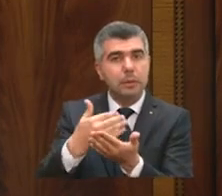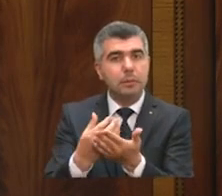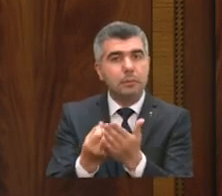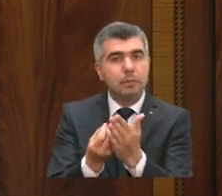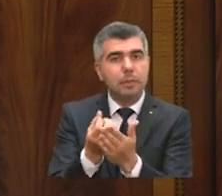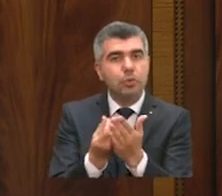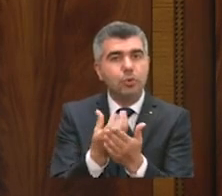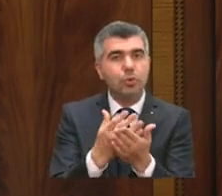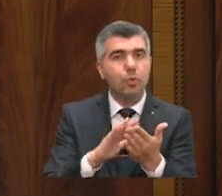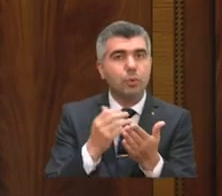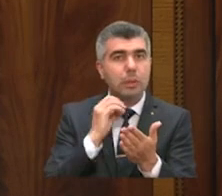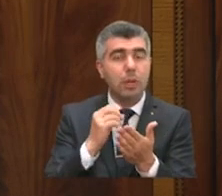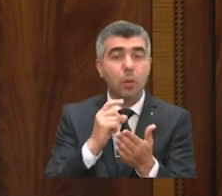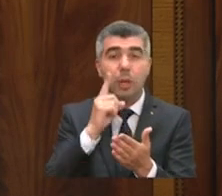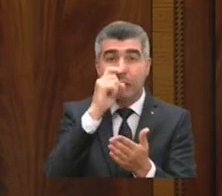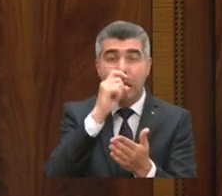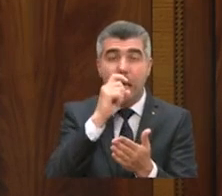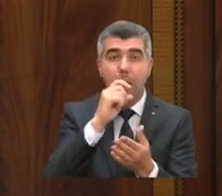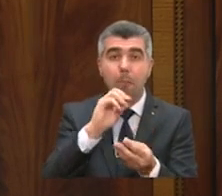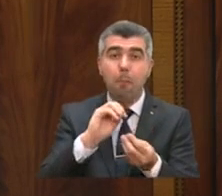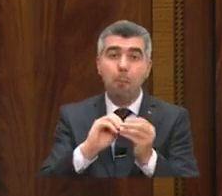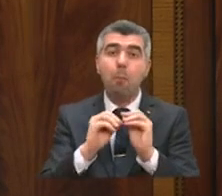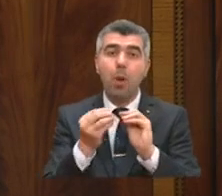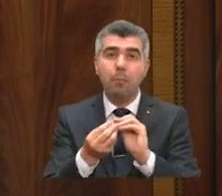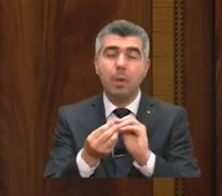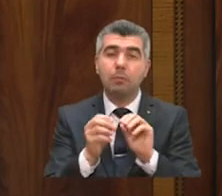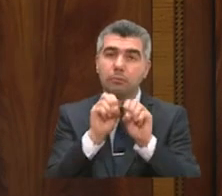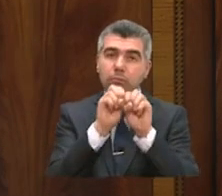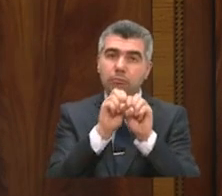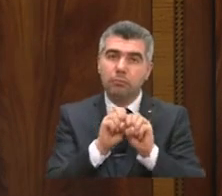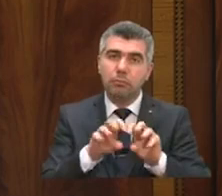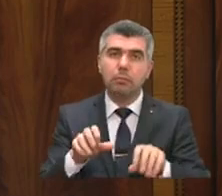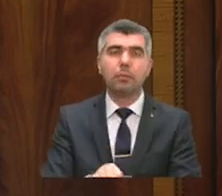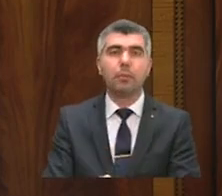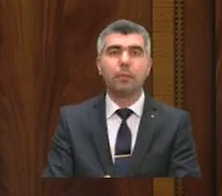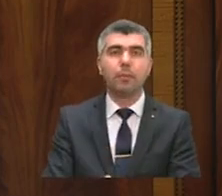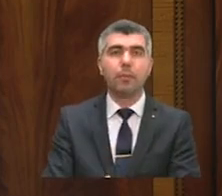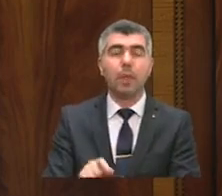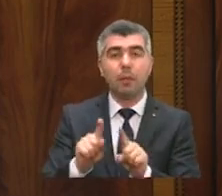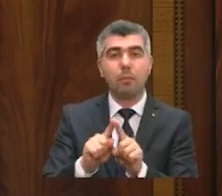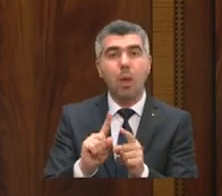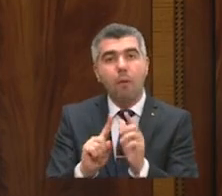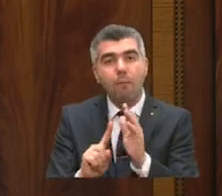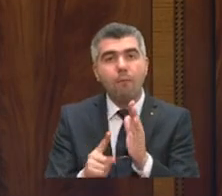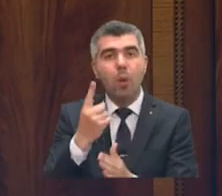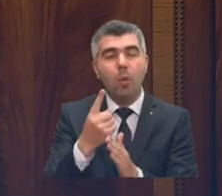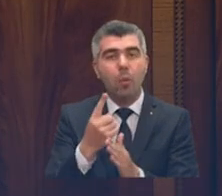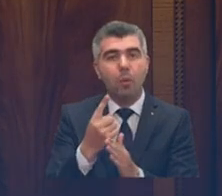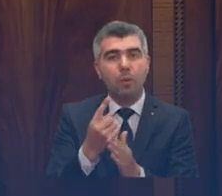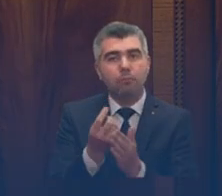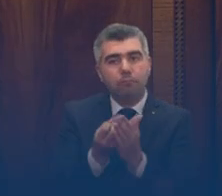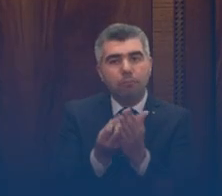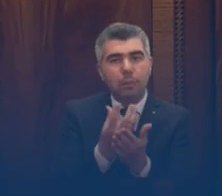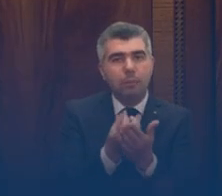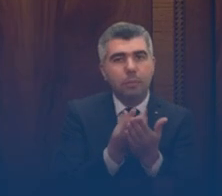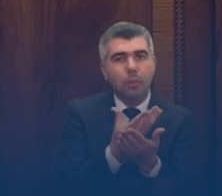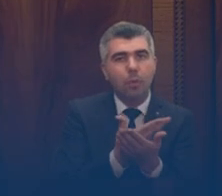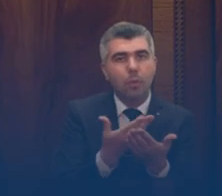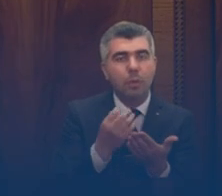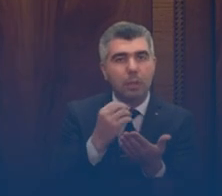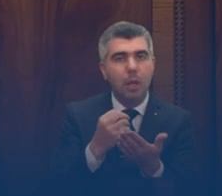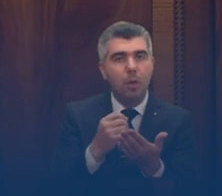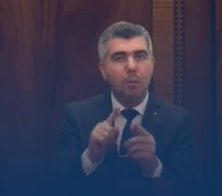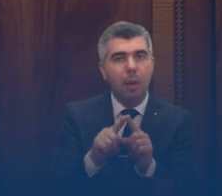هنا فين كيوقع الخطا وكيقدع يوقع الانتشار. اما ملي كيبدا يبان المرض يعني من بعد منها كتسمى الفتره ديال